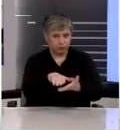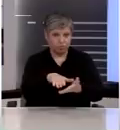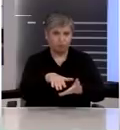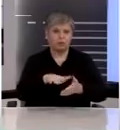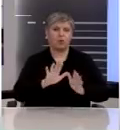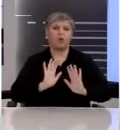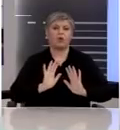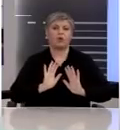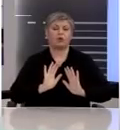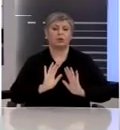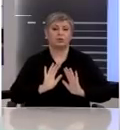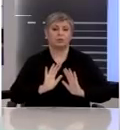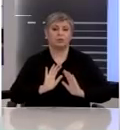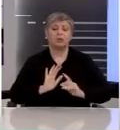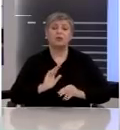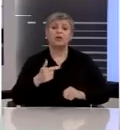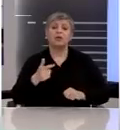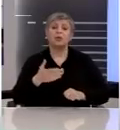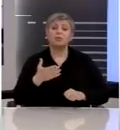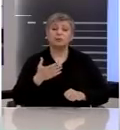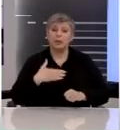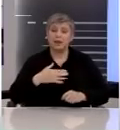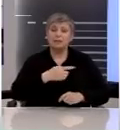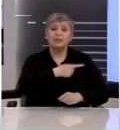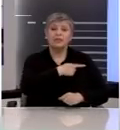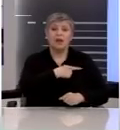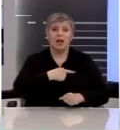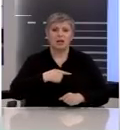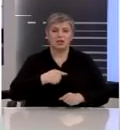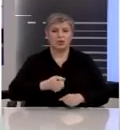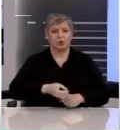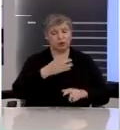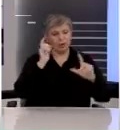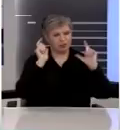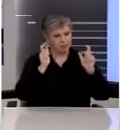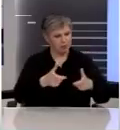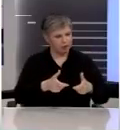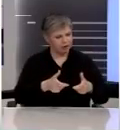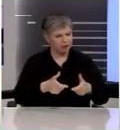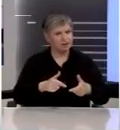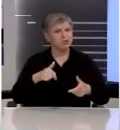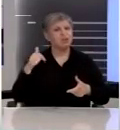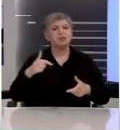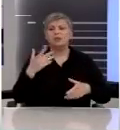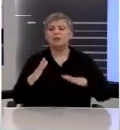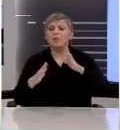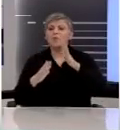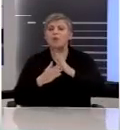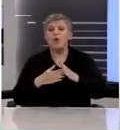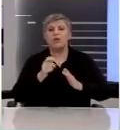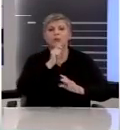θα δώσω τη δυνατότητα τόσο στον αρχηγό της αντιπολίτευσης, τον κύριο Μητσοτάκη, όσο και στους προέδρους των